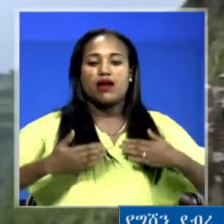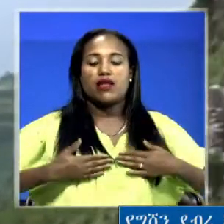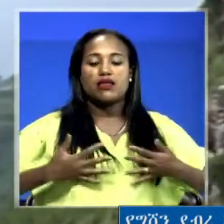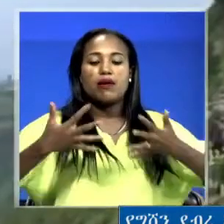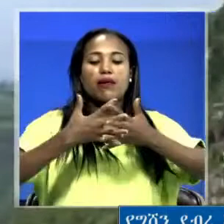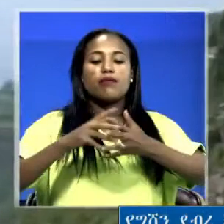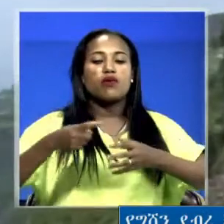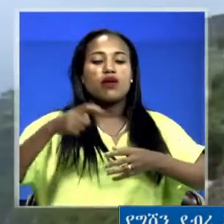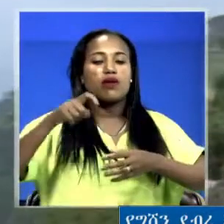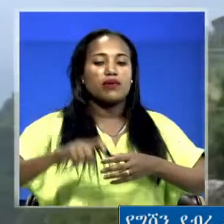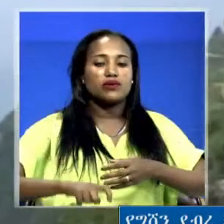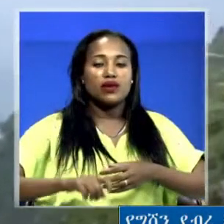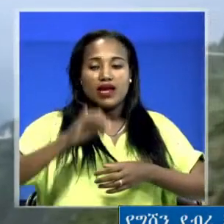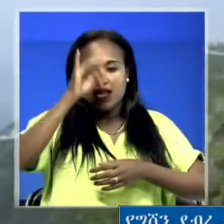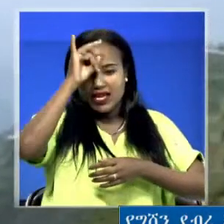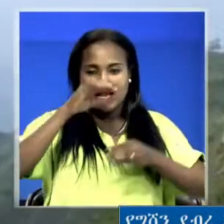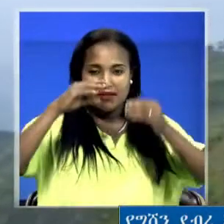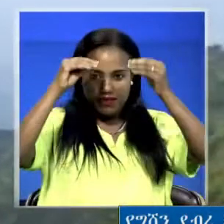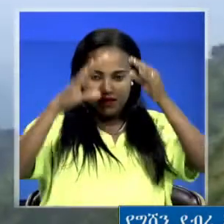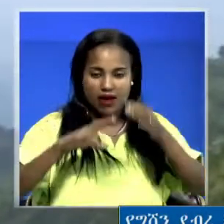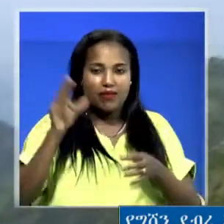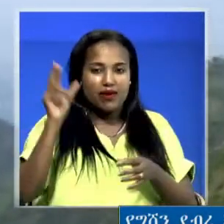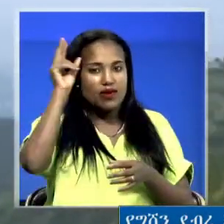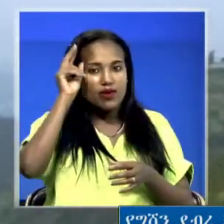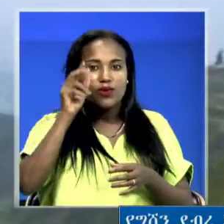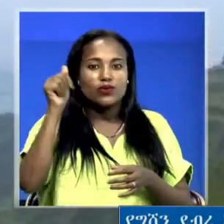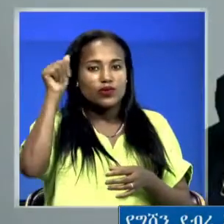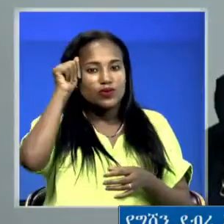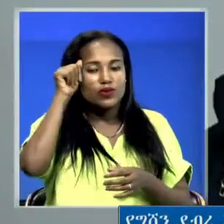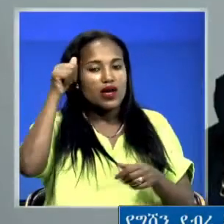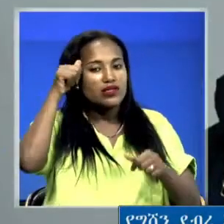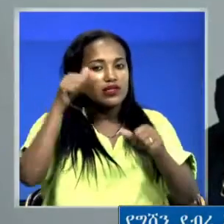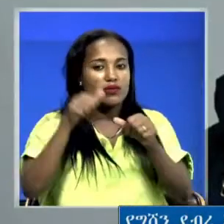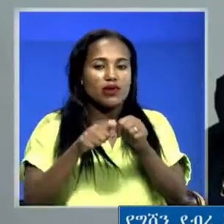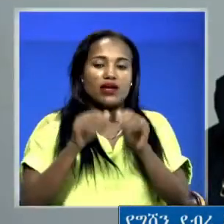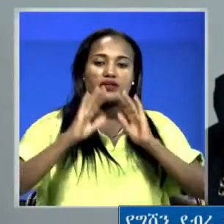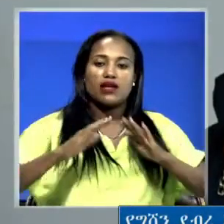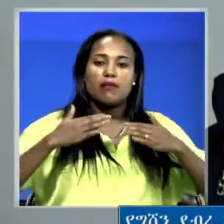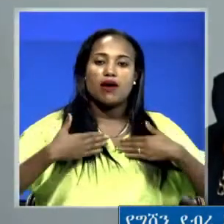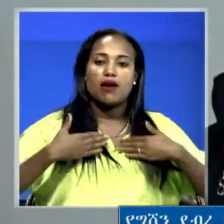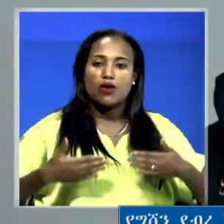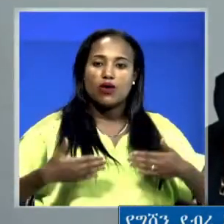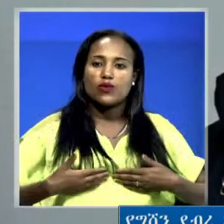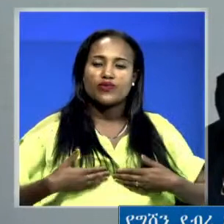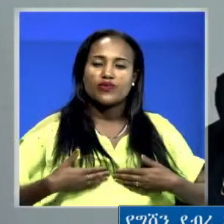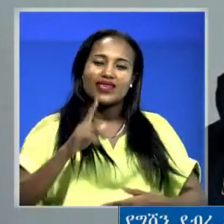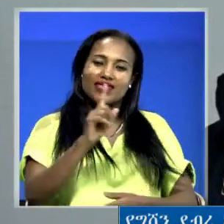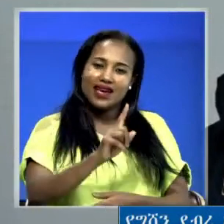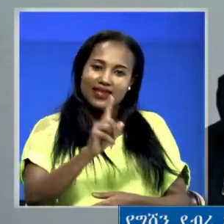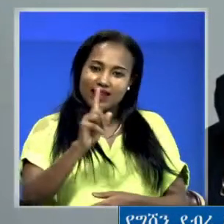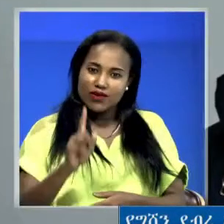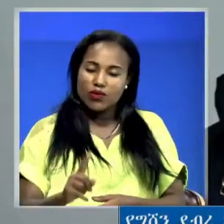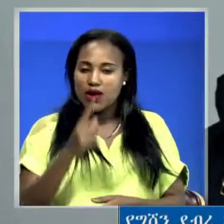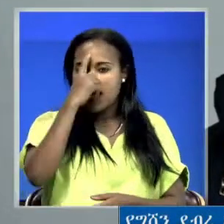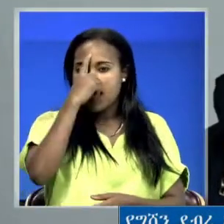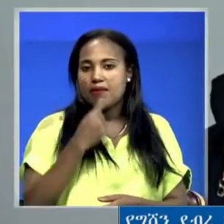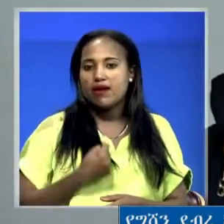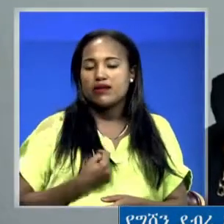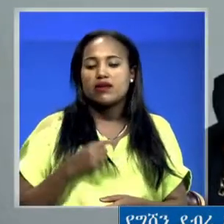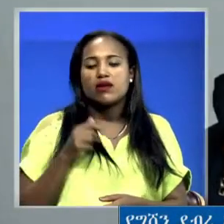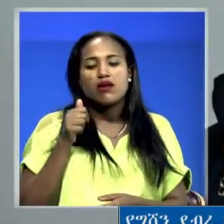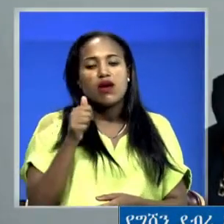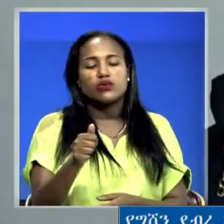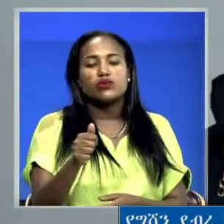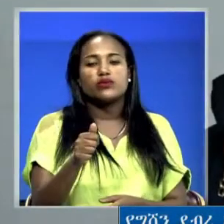መሆን እንዳለባቸውም ሊቀ መምህራን ብርሃነ ህይወት እውነቱ አሳስበዋል። የጸጥታ አካሉ እያንዳንዱ አማኝ